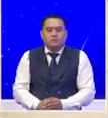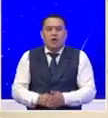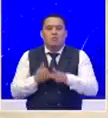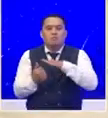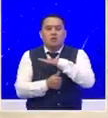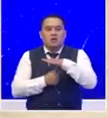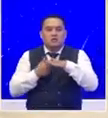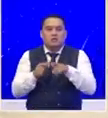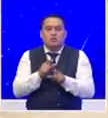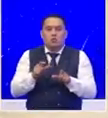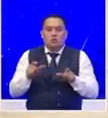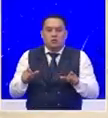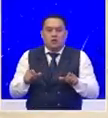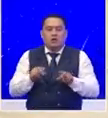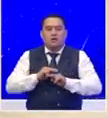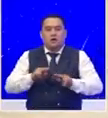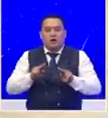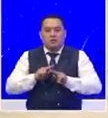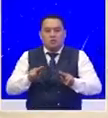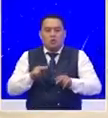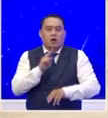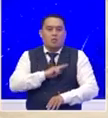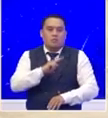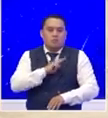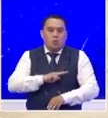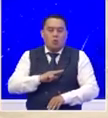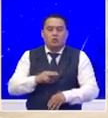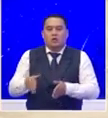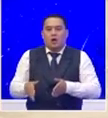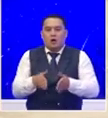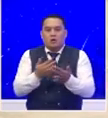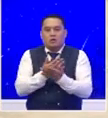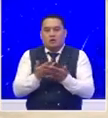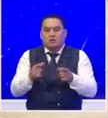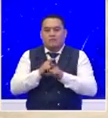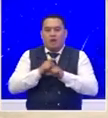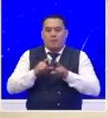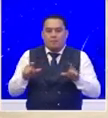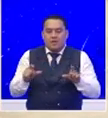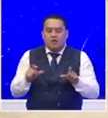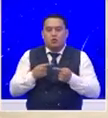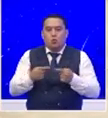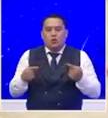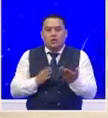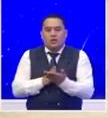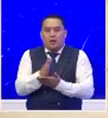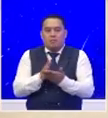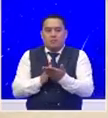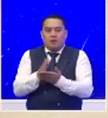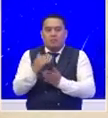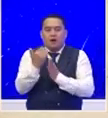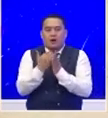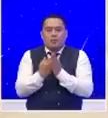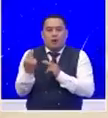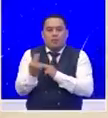Безработных людей мы стараемся трудоустроить. В селах сейчас очень много работы. Это строительство дорог разных объектов. Также действуют другие направления программы по